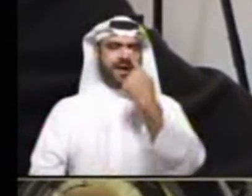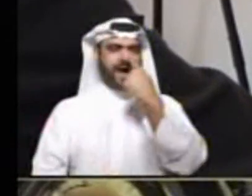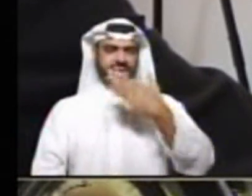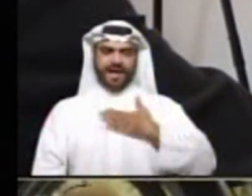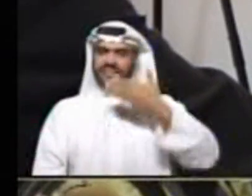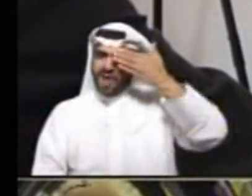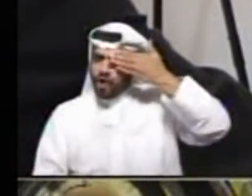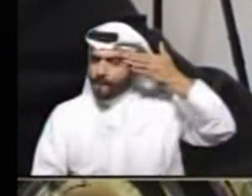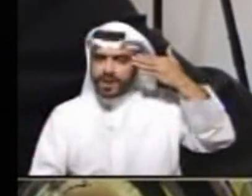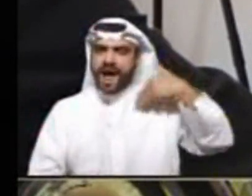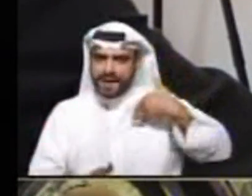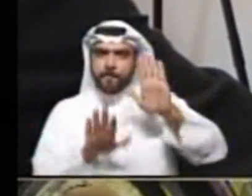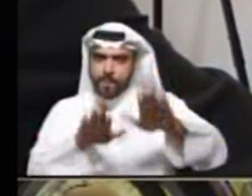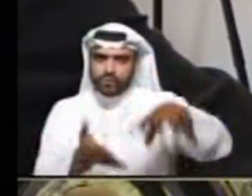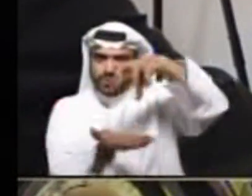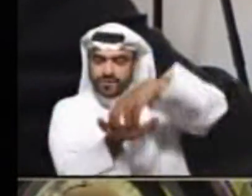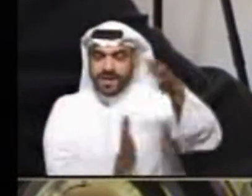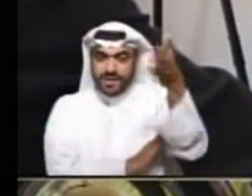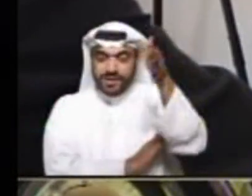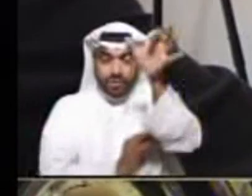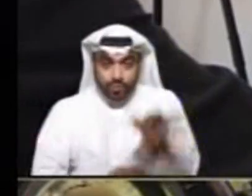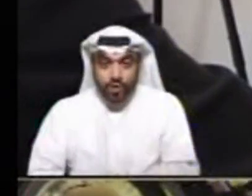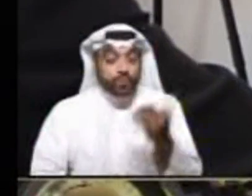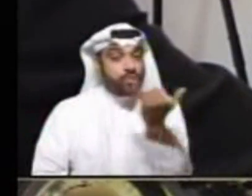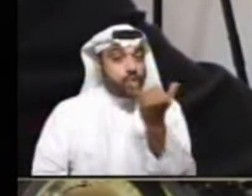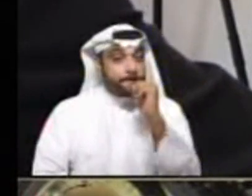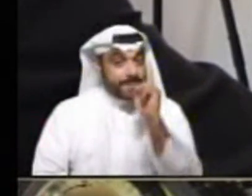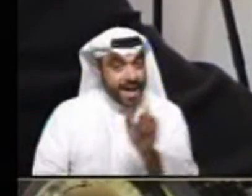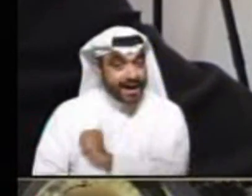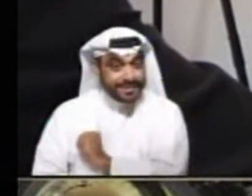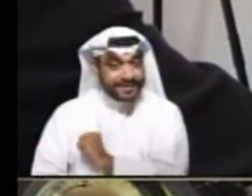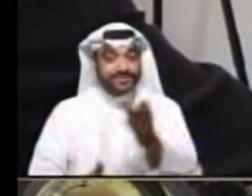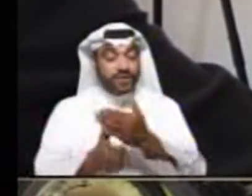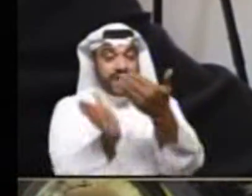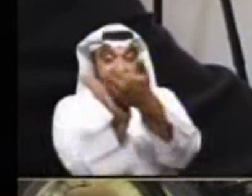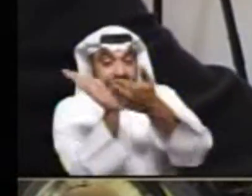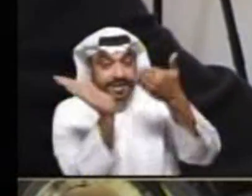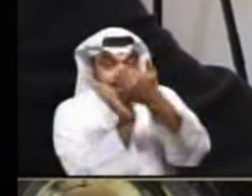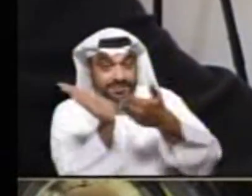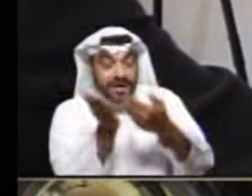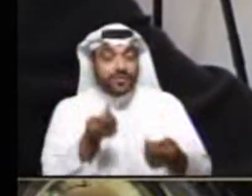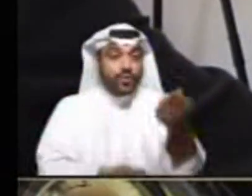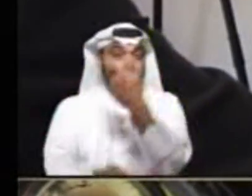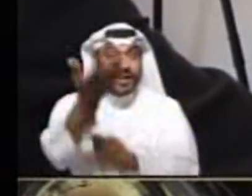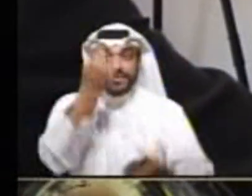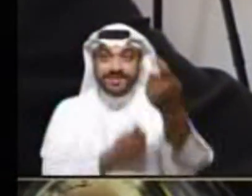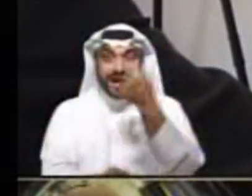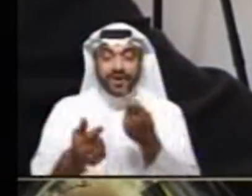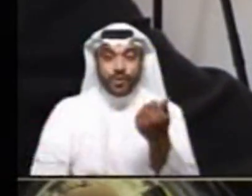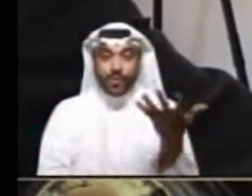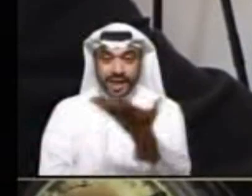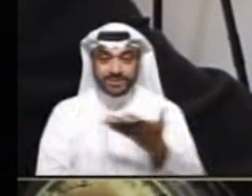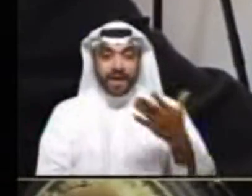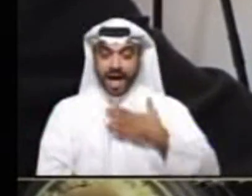نيويورك ستركز على رافد أساسي في عملها، وهو الجانب الاقتصادي والتجاري والاستثماري. فدورنا